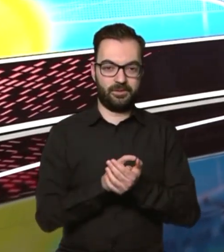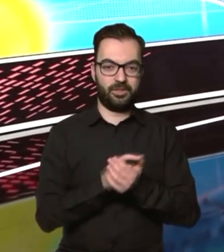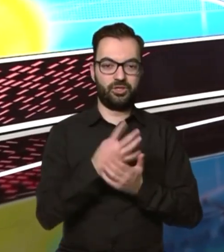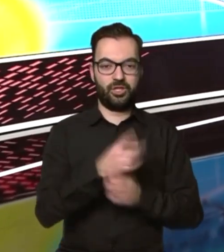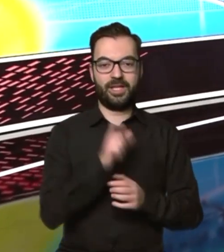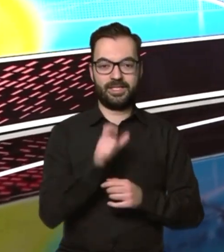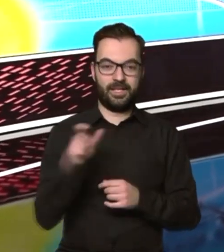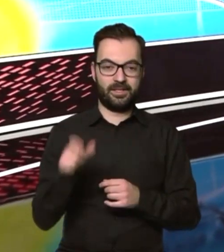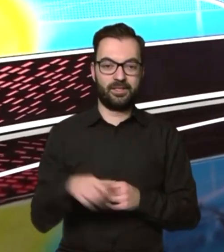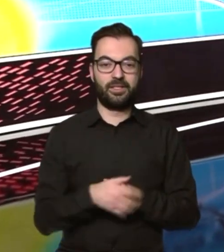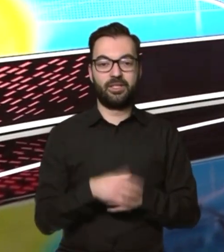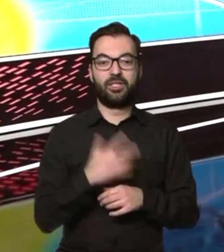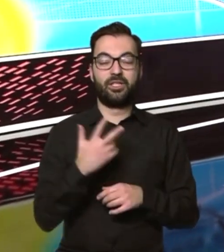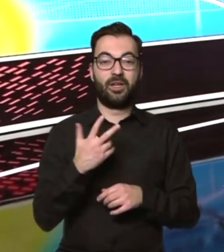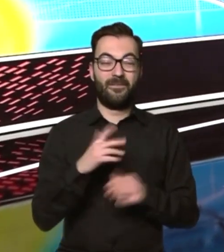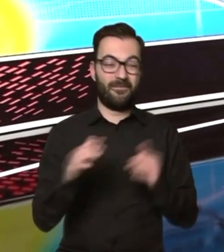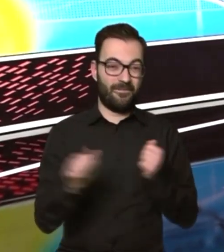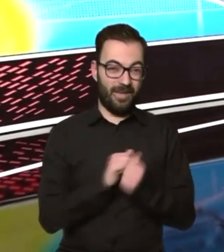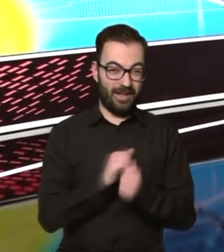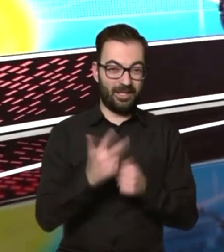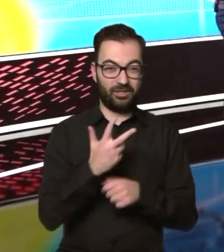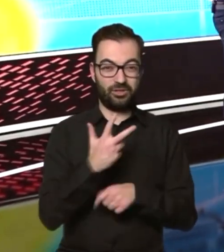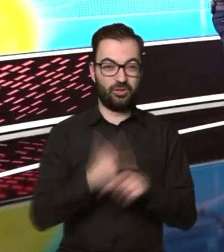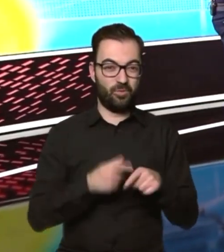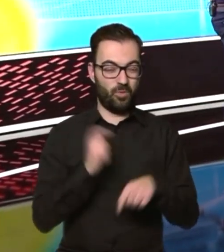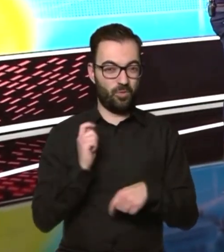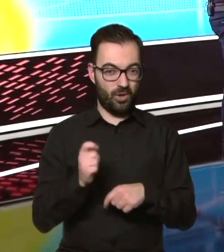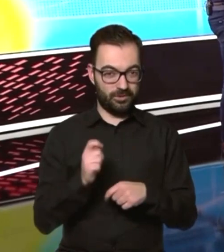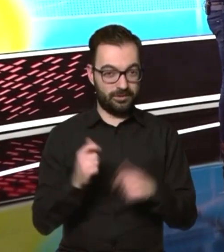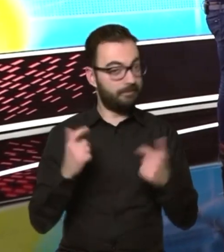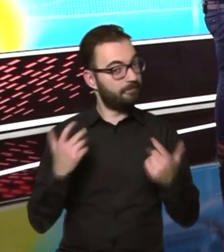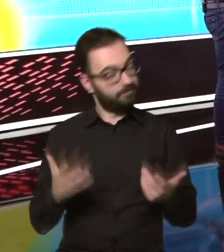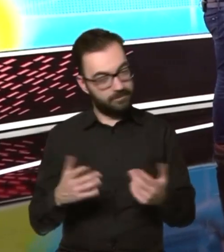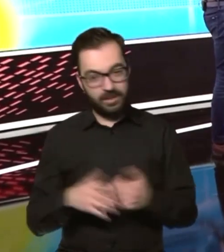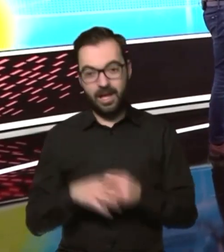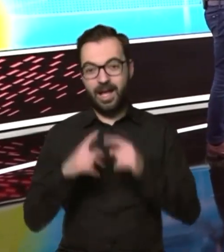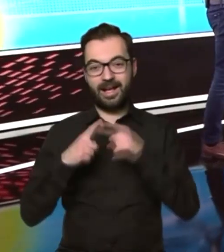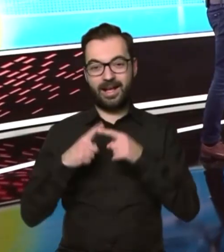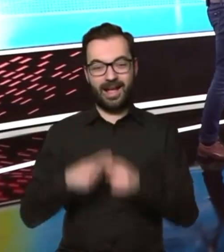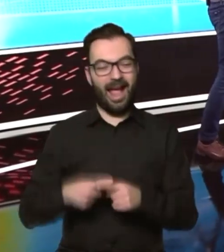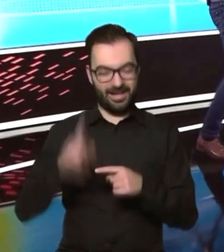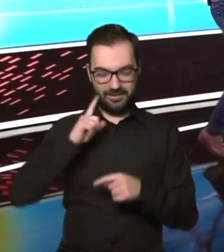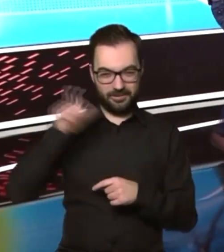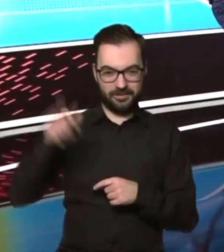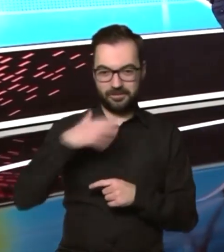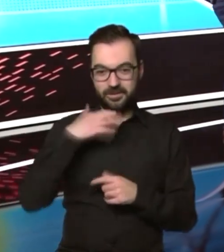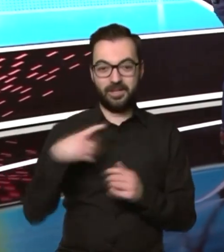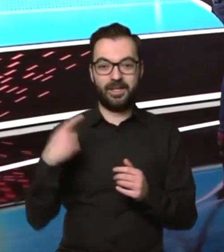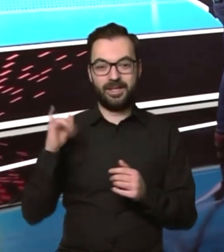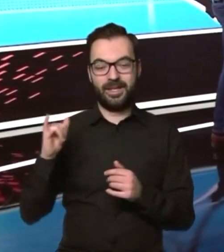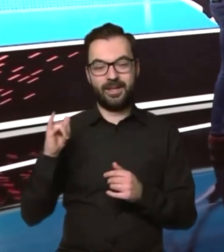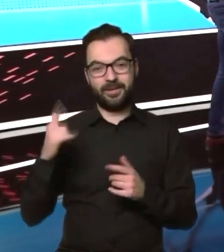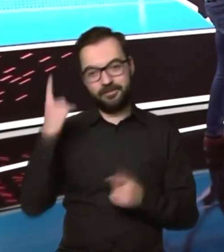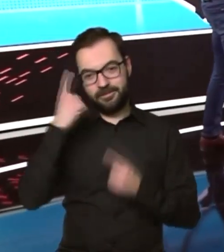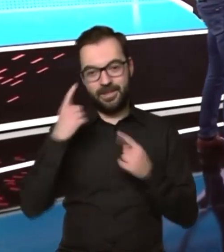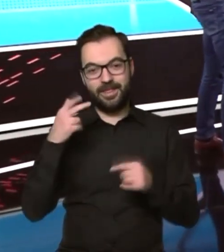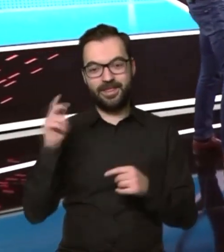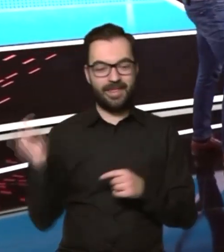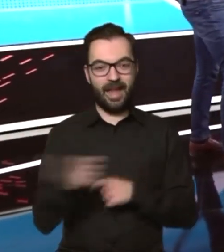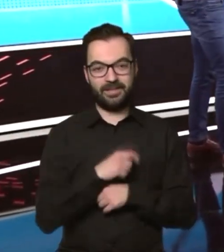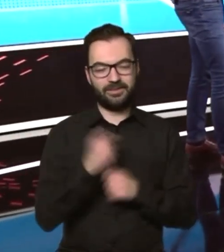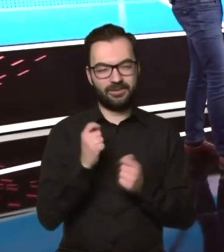po 3,5 godzinie walki. Greg mówi ostatnio, że jego podejście do tenisa się